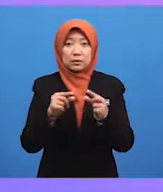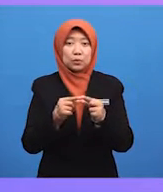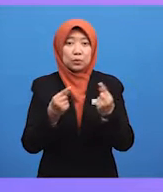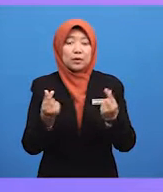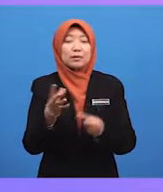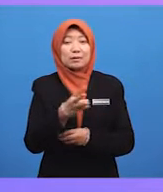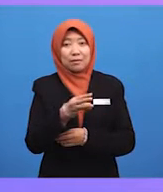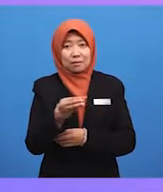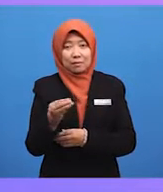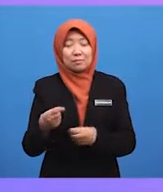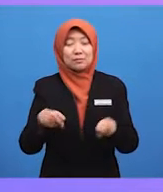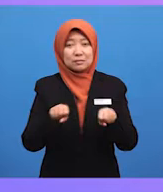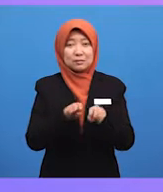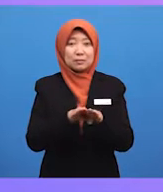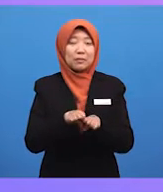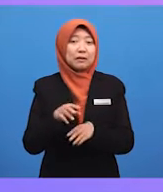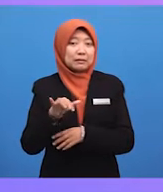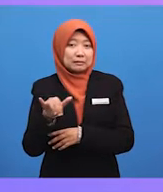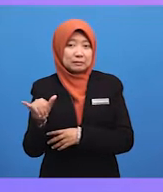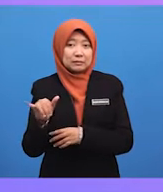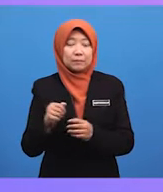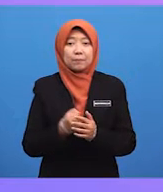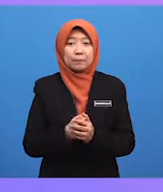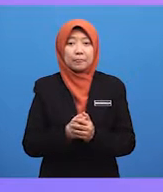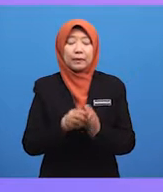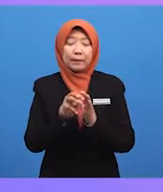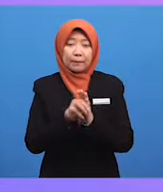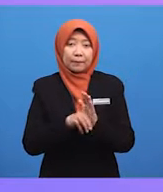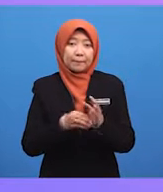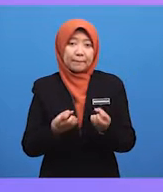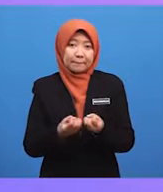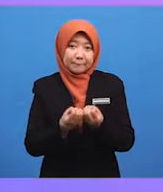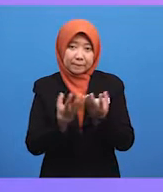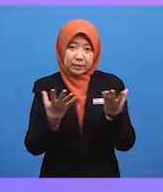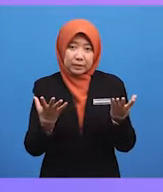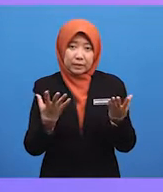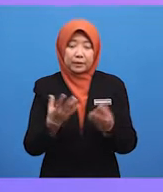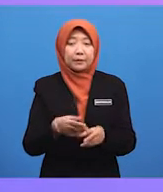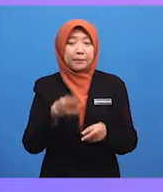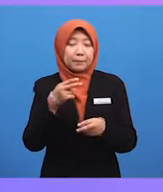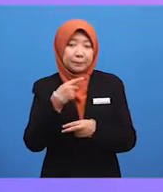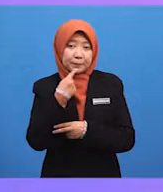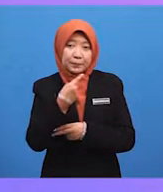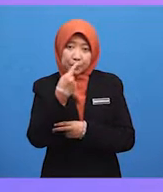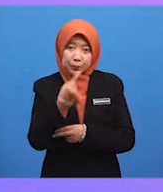dan sebagainya. Yang ketiga, memperbanyakkan